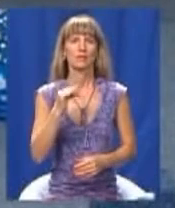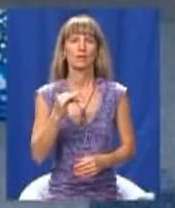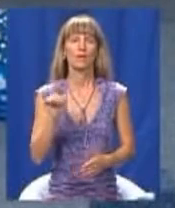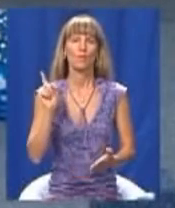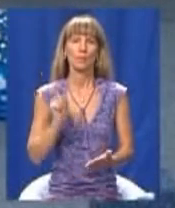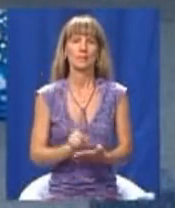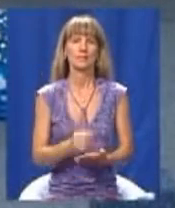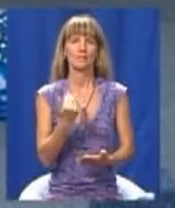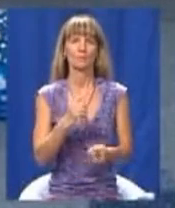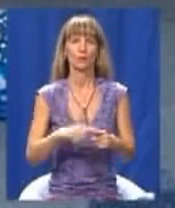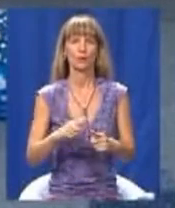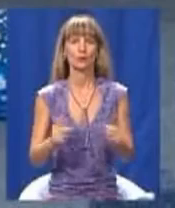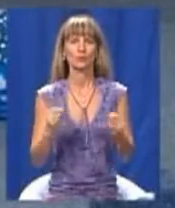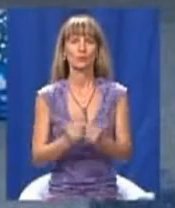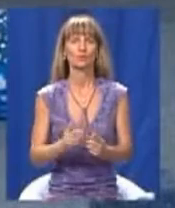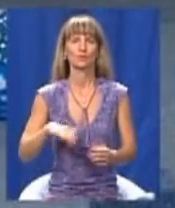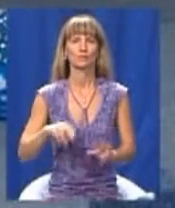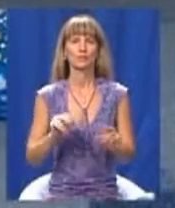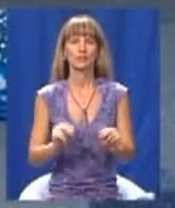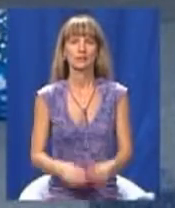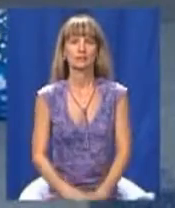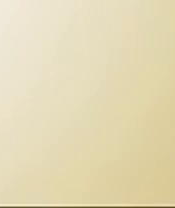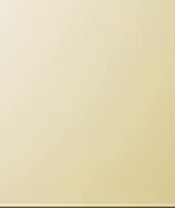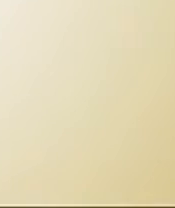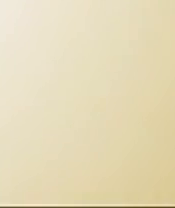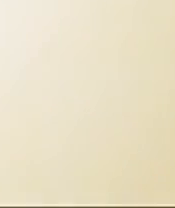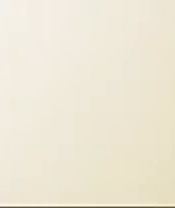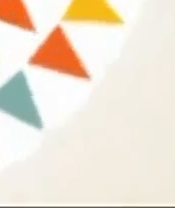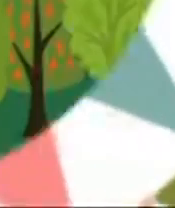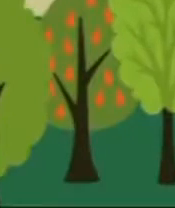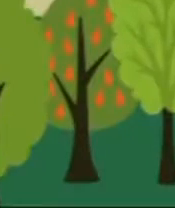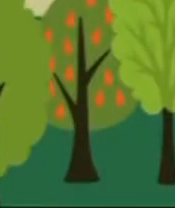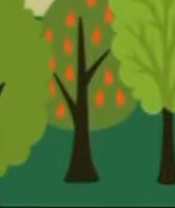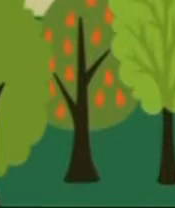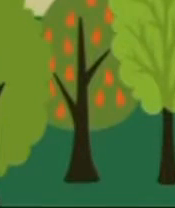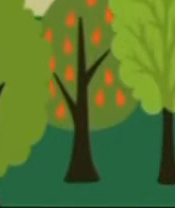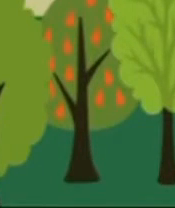і неодмінно ми з вами скоро ще зустрінемось. Хай щастить!